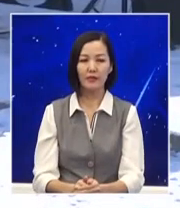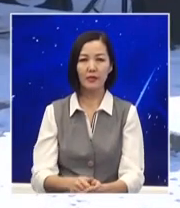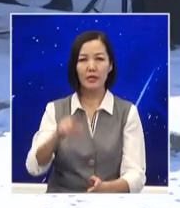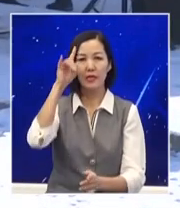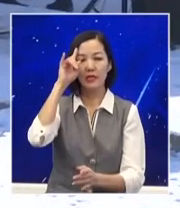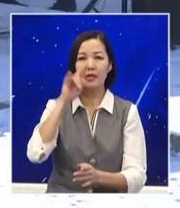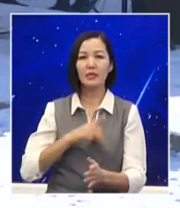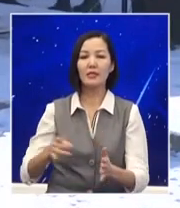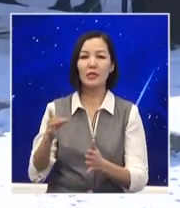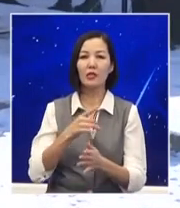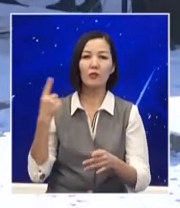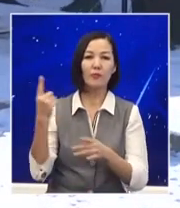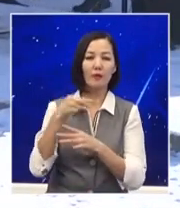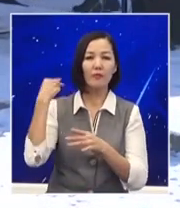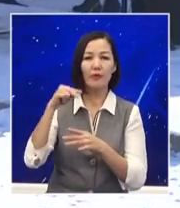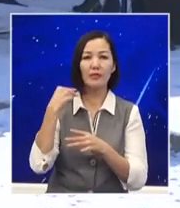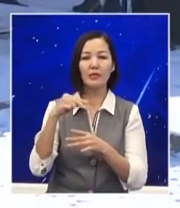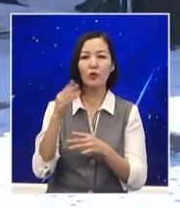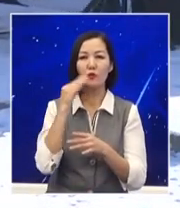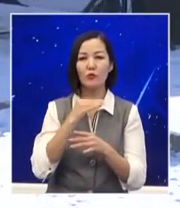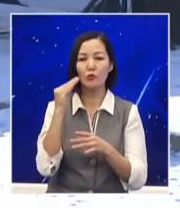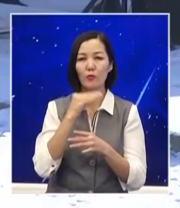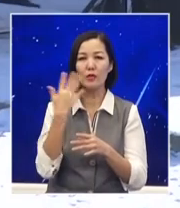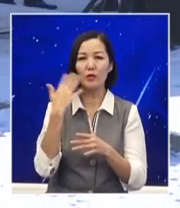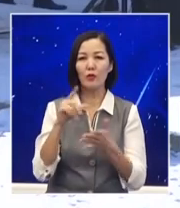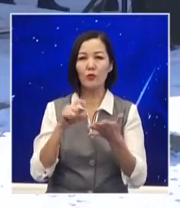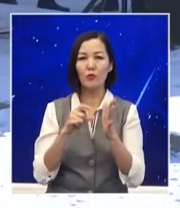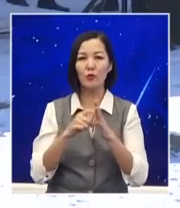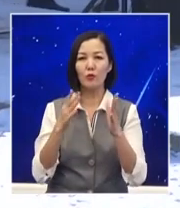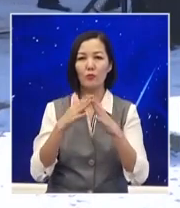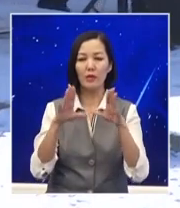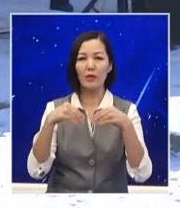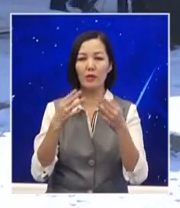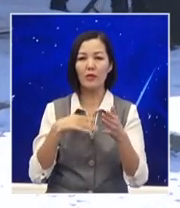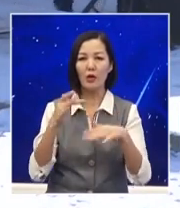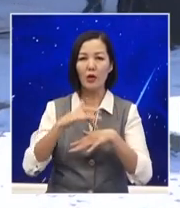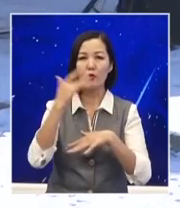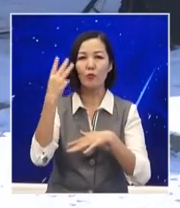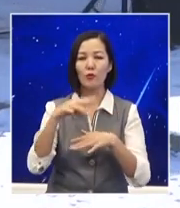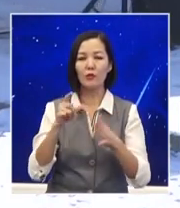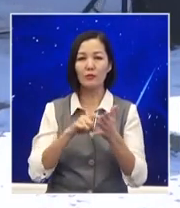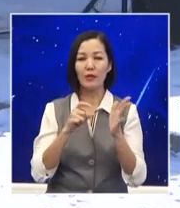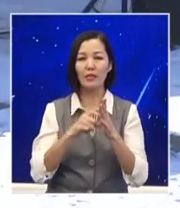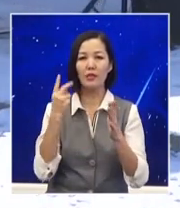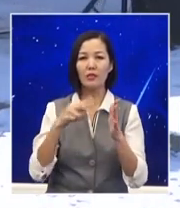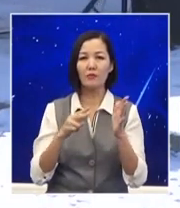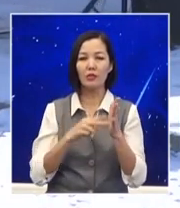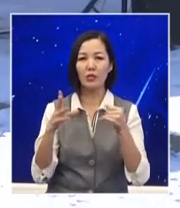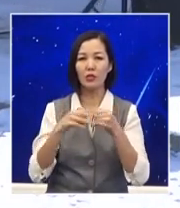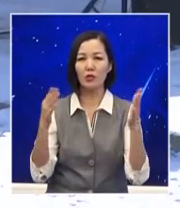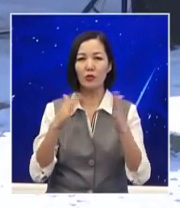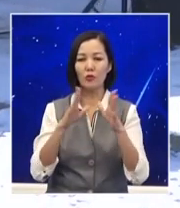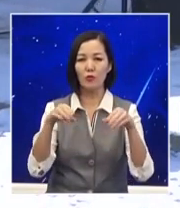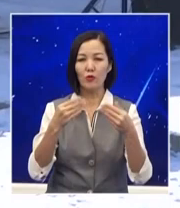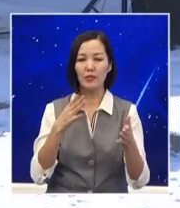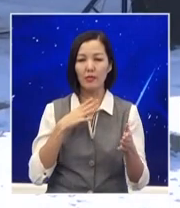Қазақстан Республикасының тұңғыш президент күніне орай Үштөбеде 50 отбасы баспаналы болды. Көп қабатты 30 пәтерлі мен 20 жеке тұрғын үй